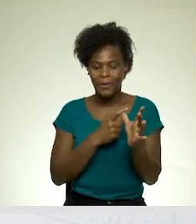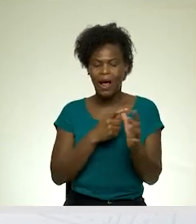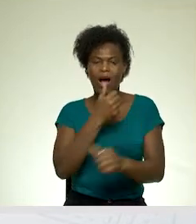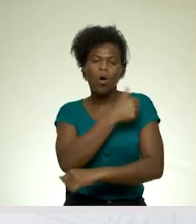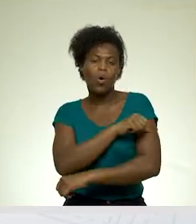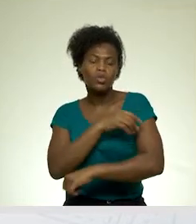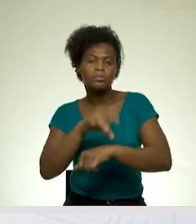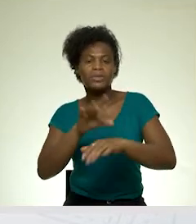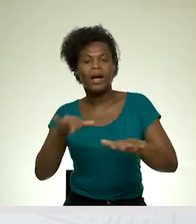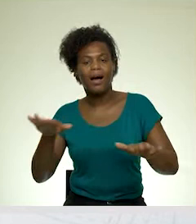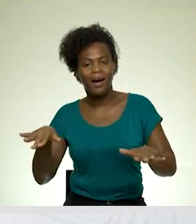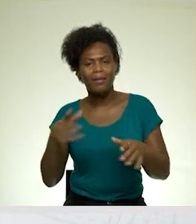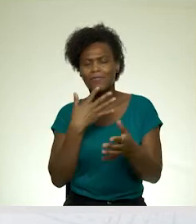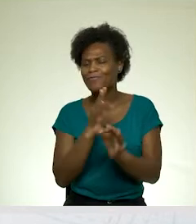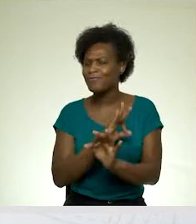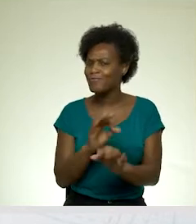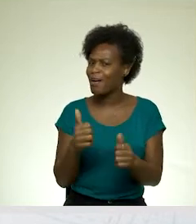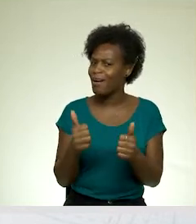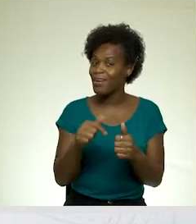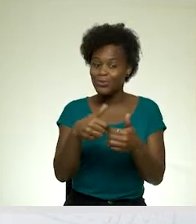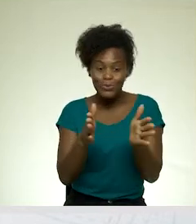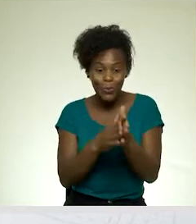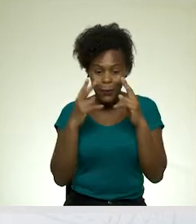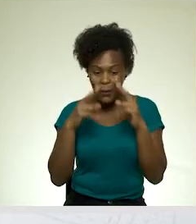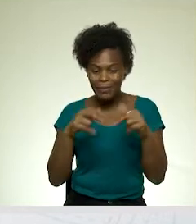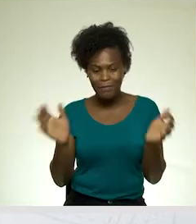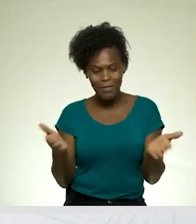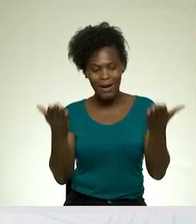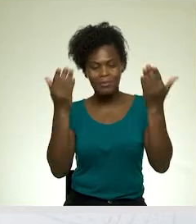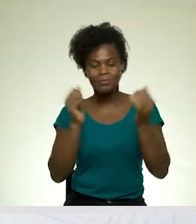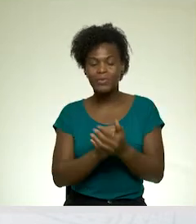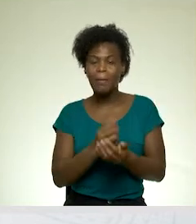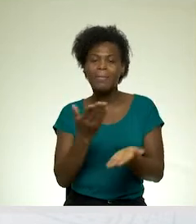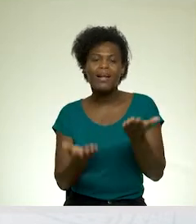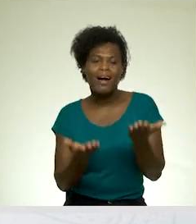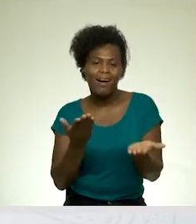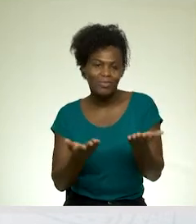l'hôpital, c'est super, tu as tout trouvé, on y va. Le marché,